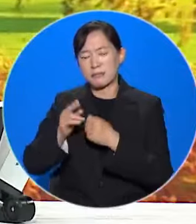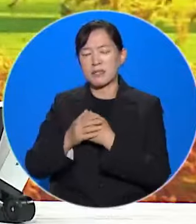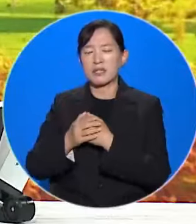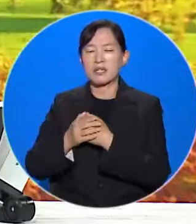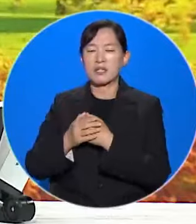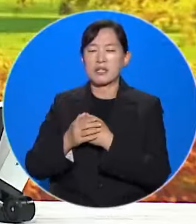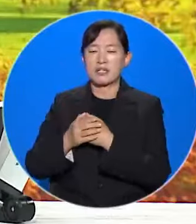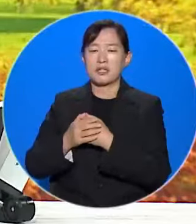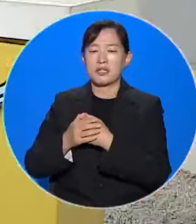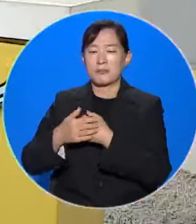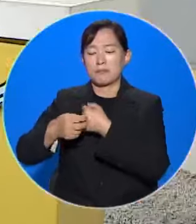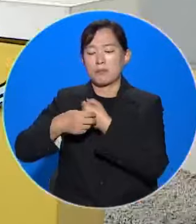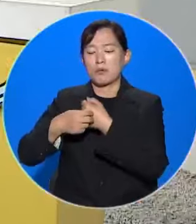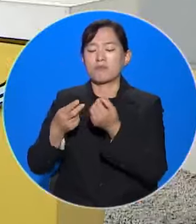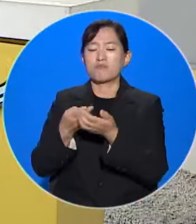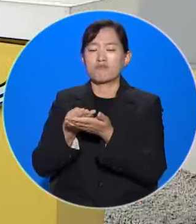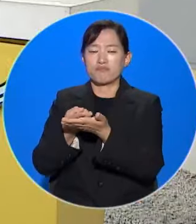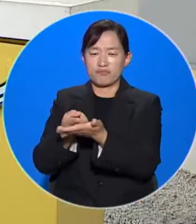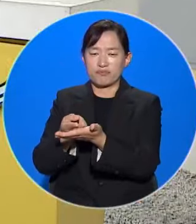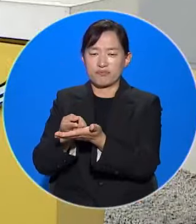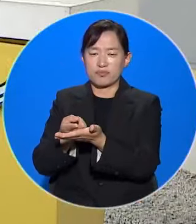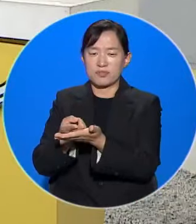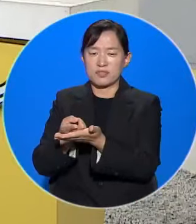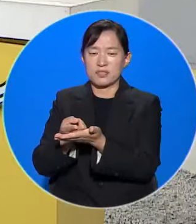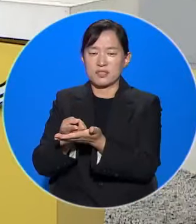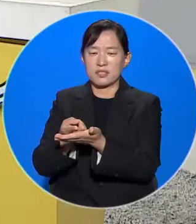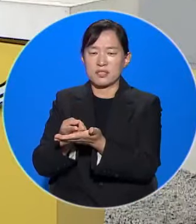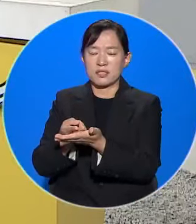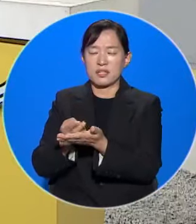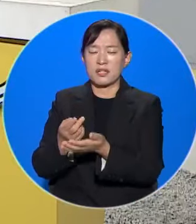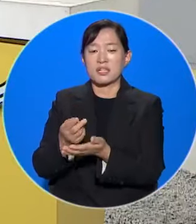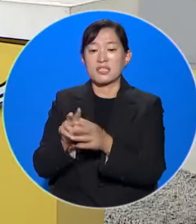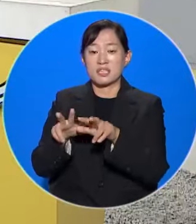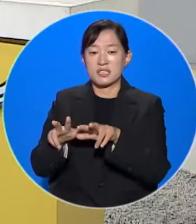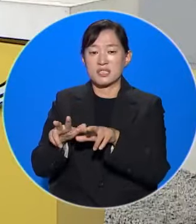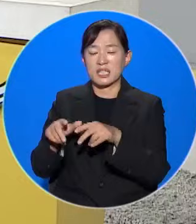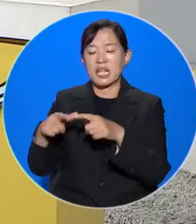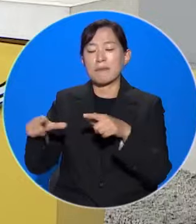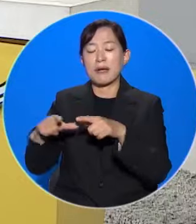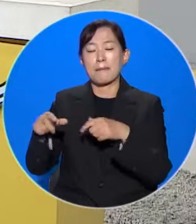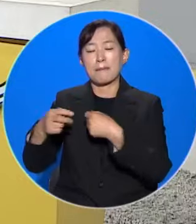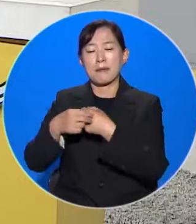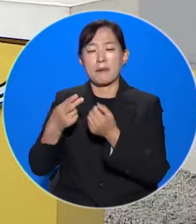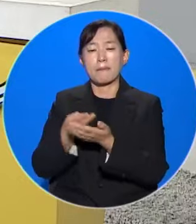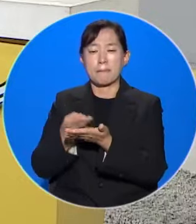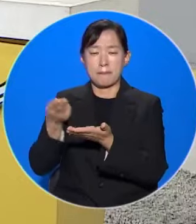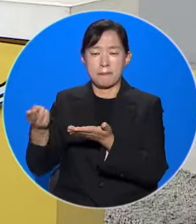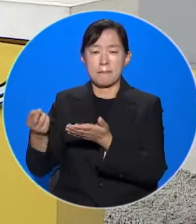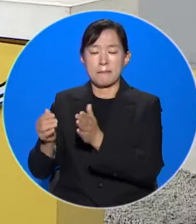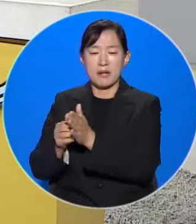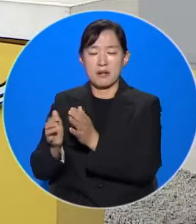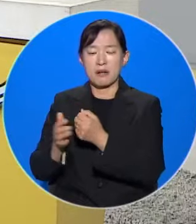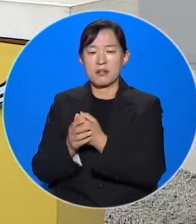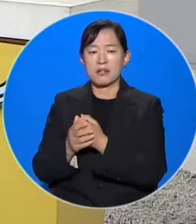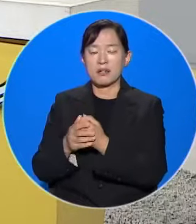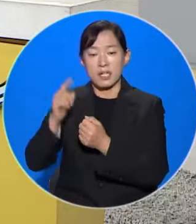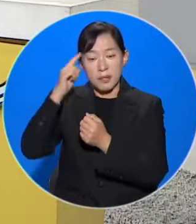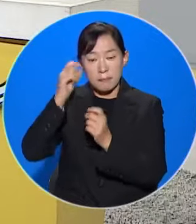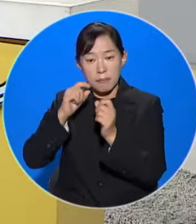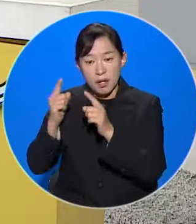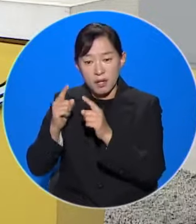있다가 오늘 네. 병동으로 올라왔는데요. 네. 네, 이제 머리에 의식은 그러면 돌아왔어요? 아,